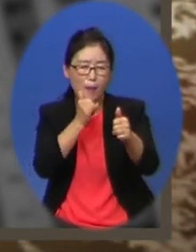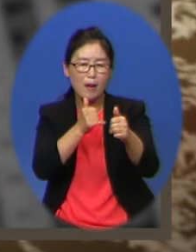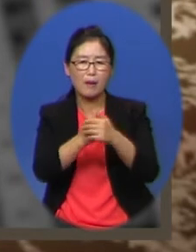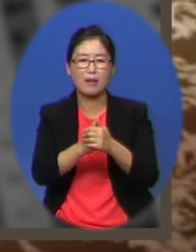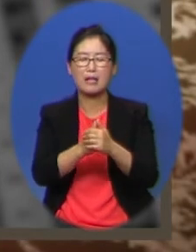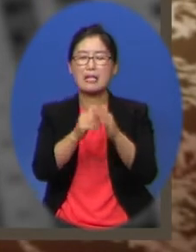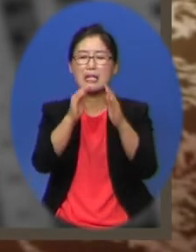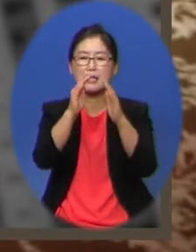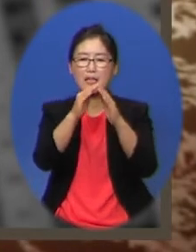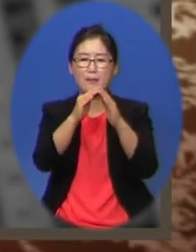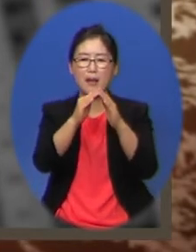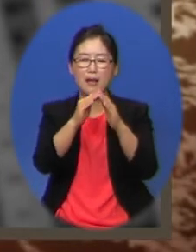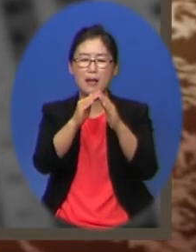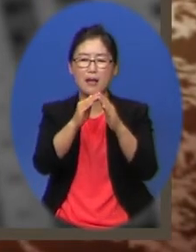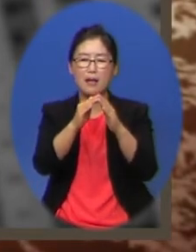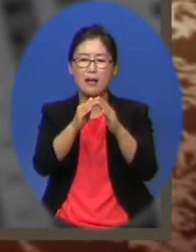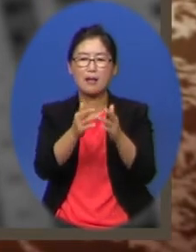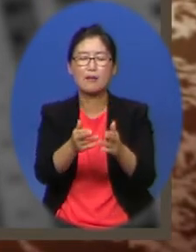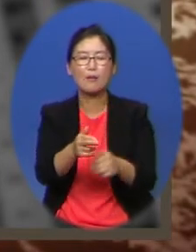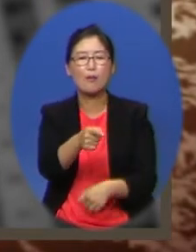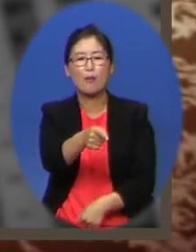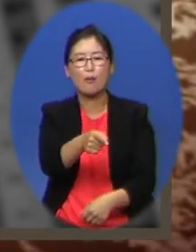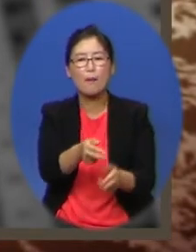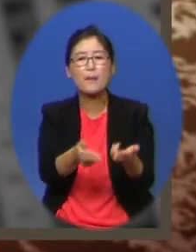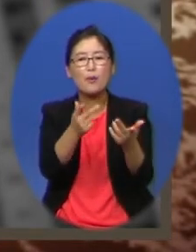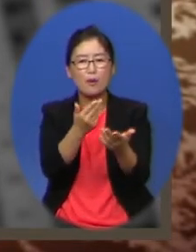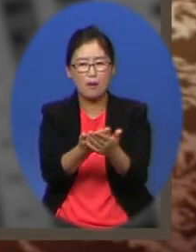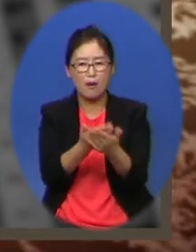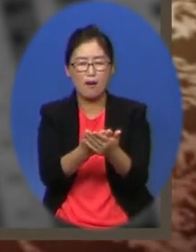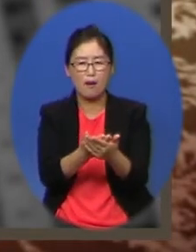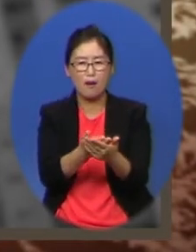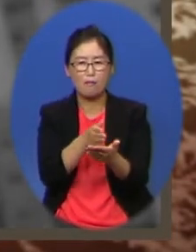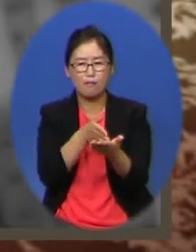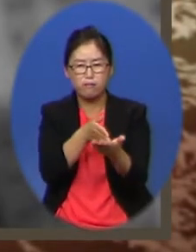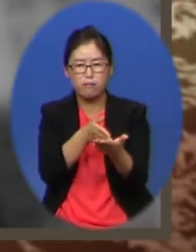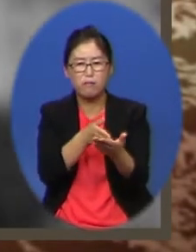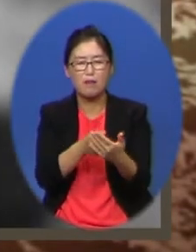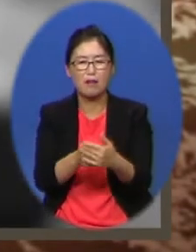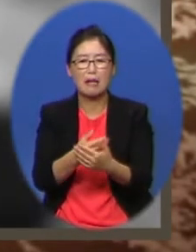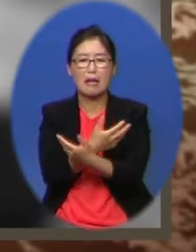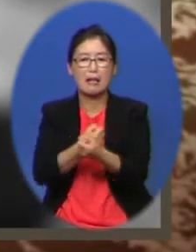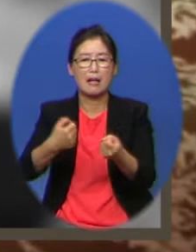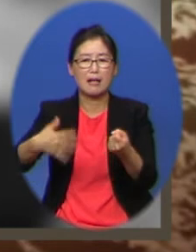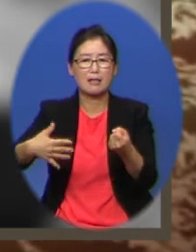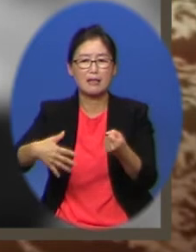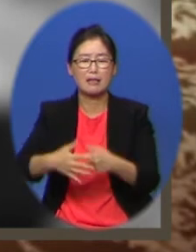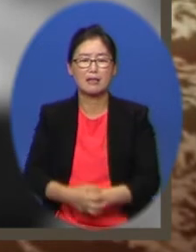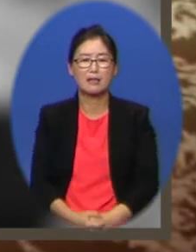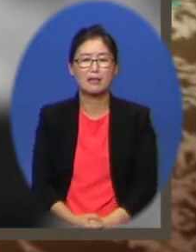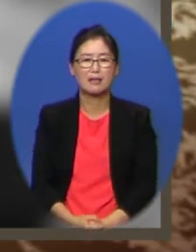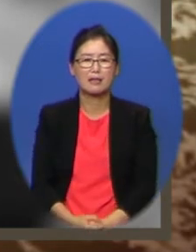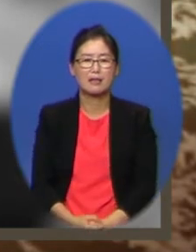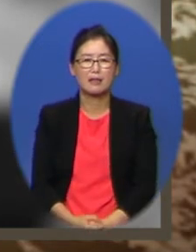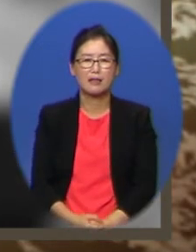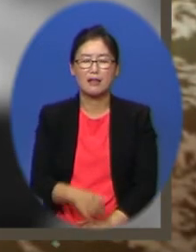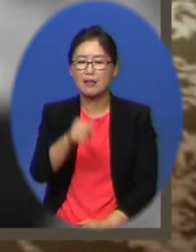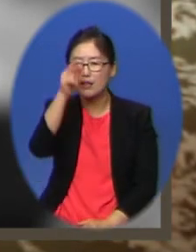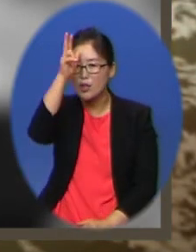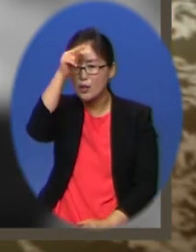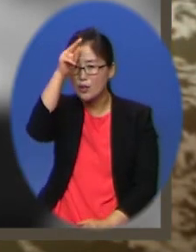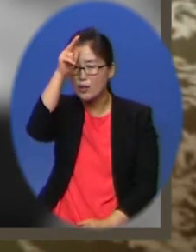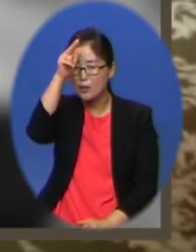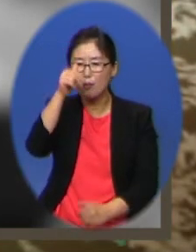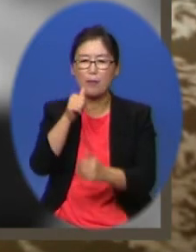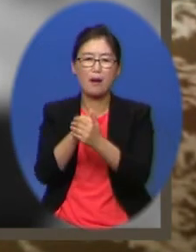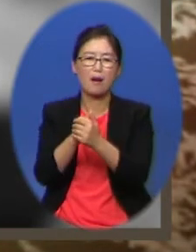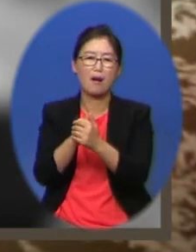빼라고 한다는 겁니다. 계약 기간도 한참 남았는데 말이죠. 심지어는 경찰서까지 찾는 일이 생기고